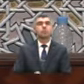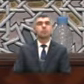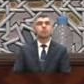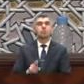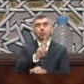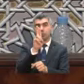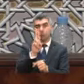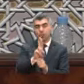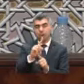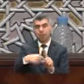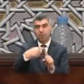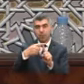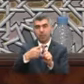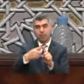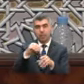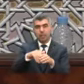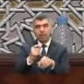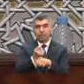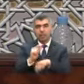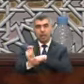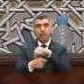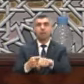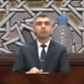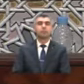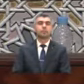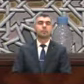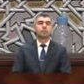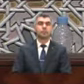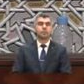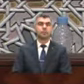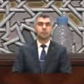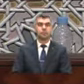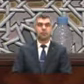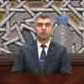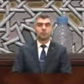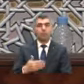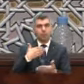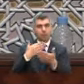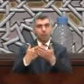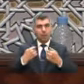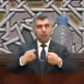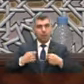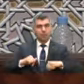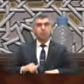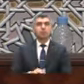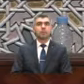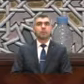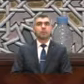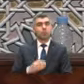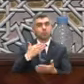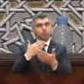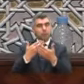الان السيده النائبه عن فريق الحركي. تفضلوا السيده النائبه. السيده الرئيسه السيده الوزيره،